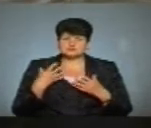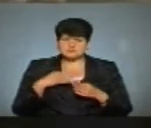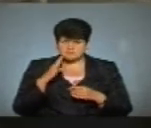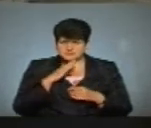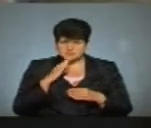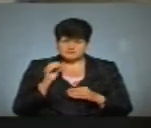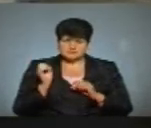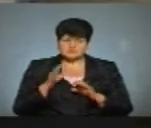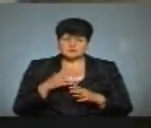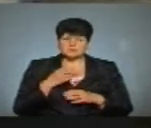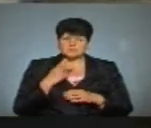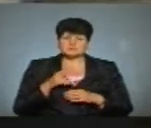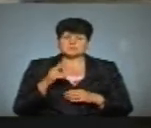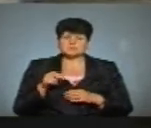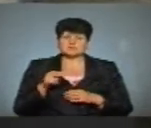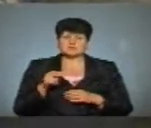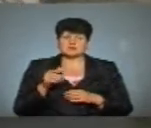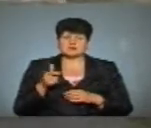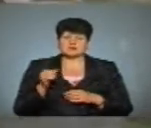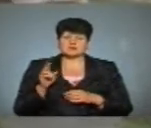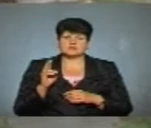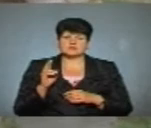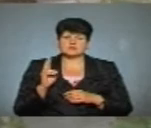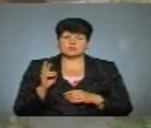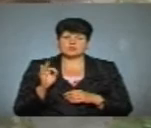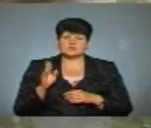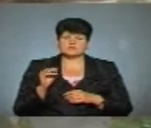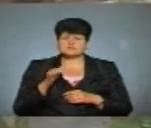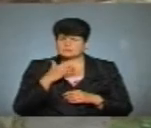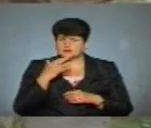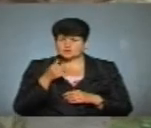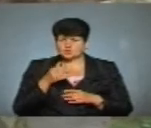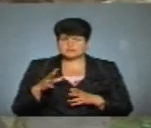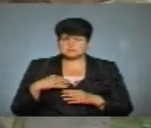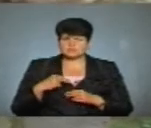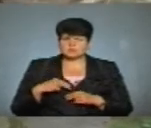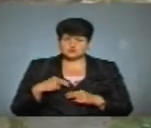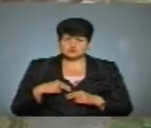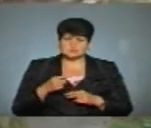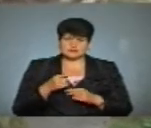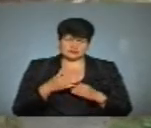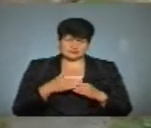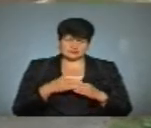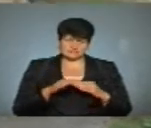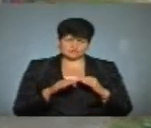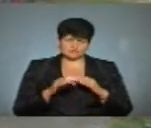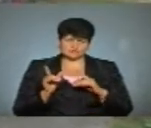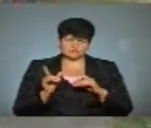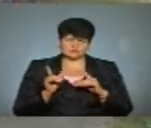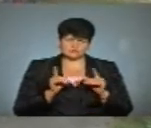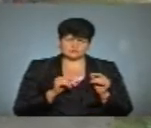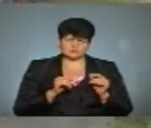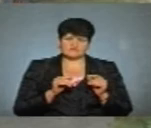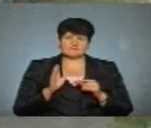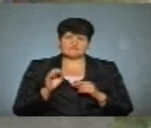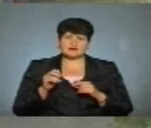бачите, Дмитро Гайковиця, наш товариш, яким ми з ним вже багато років співпрацюємо. Недавно призвався Валентин